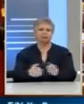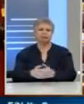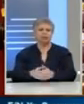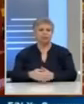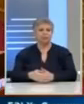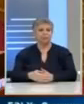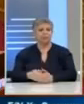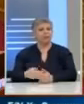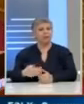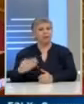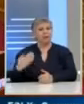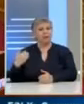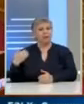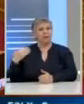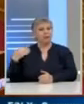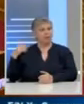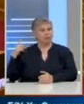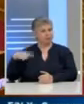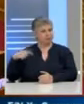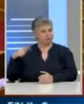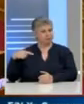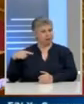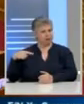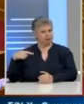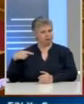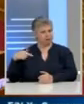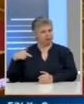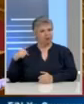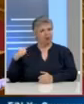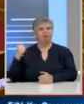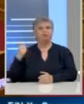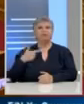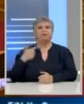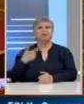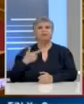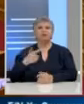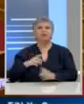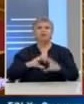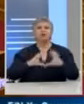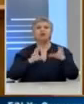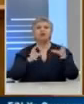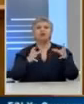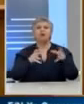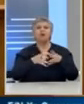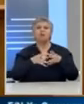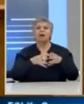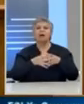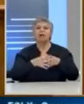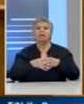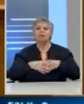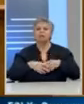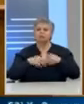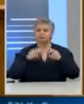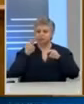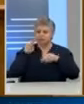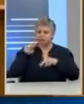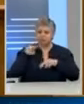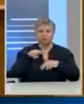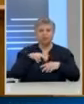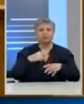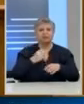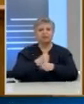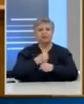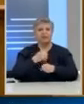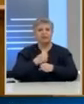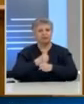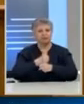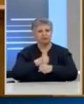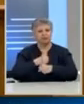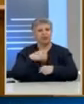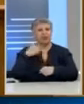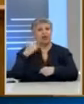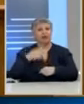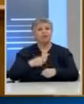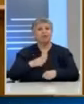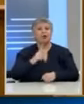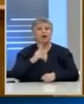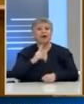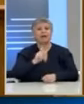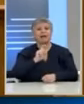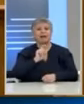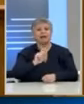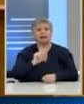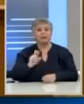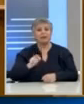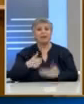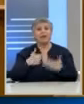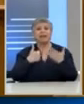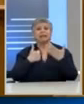Πριν λίγες μέρες βεβαιώθηκε από το Σώμα Επιθεώρησης Εργασίας πρόστιμο 1.600.000 ευρώ